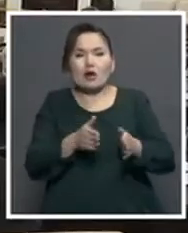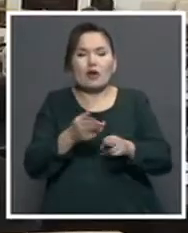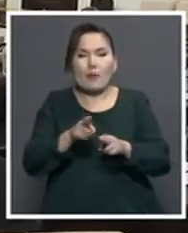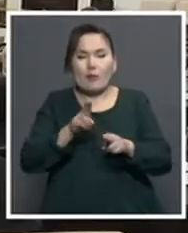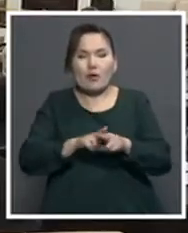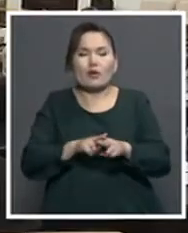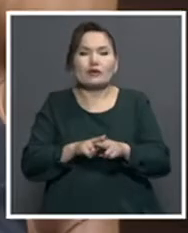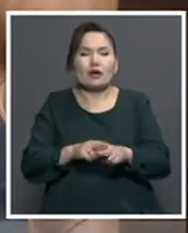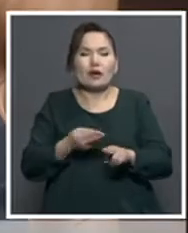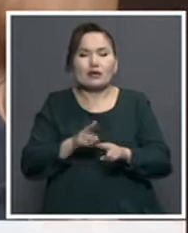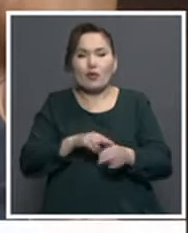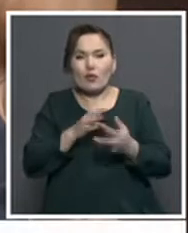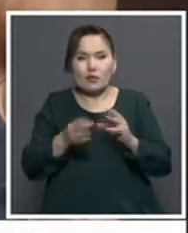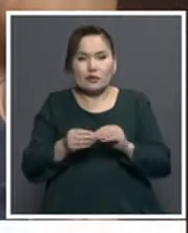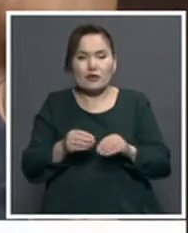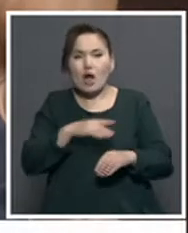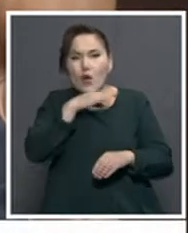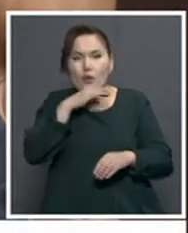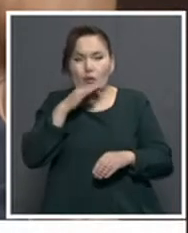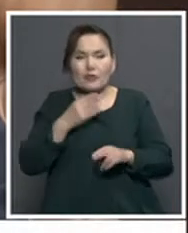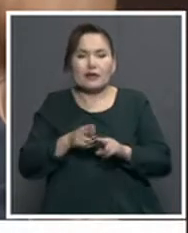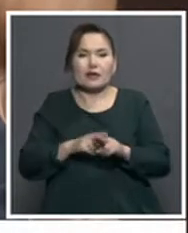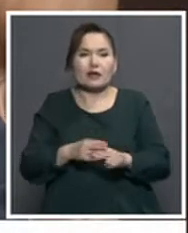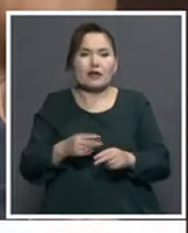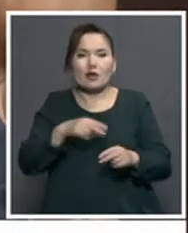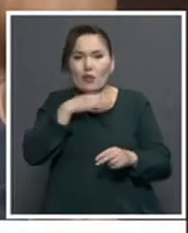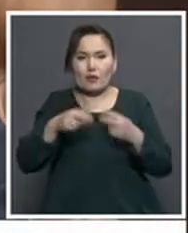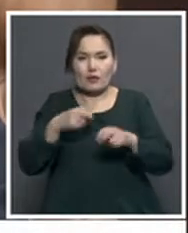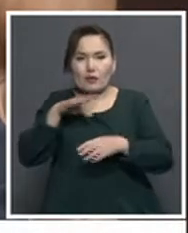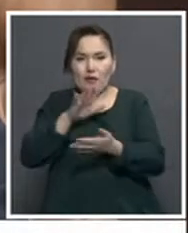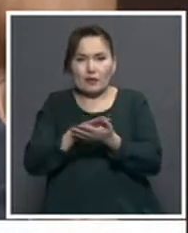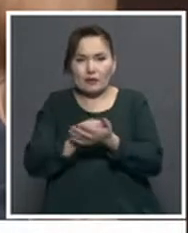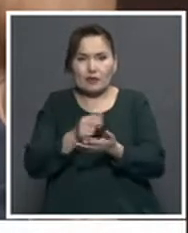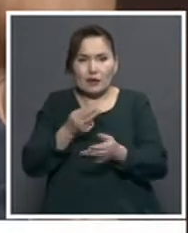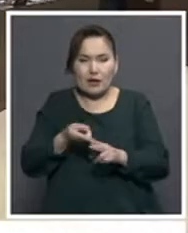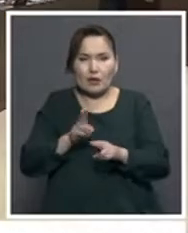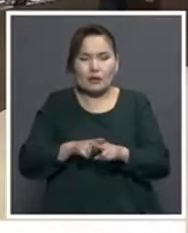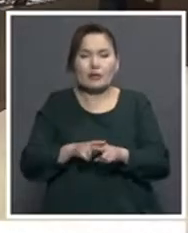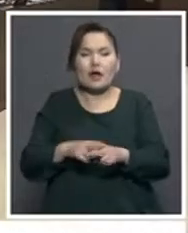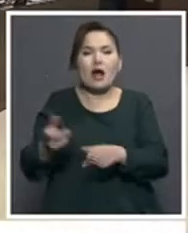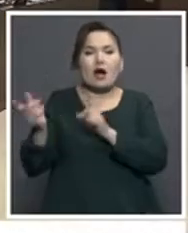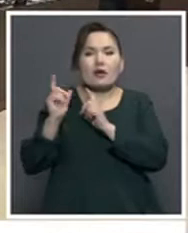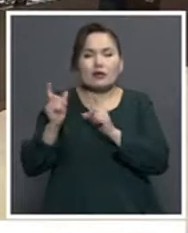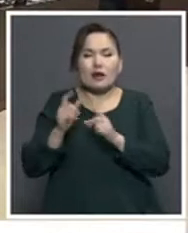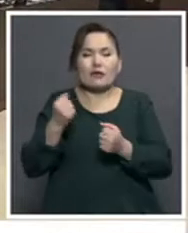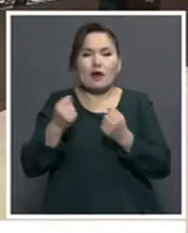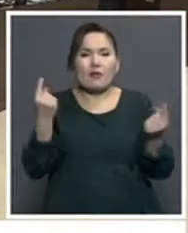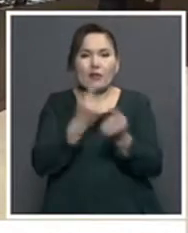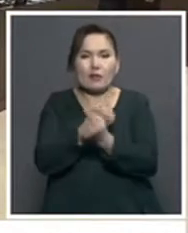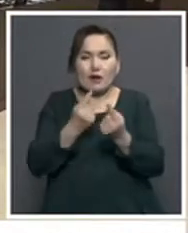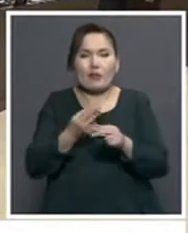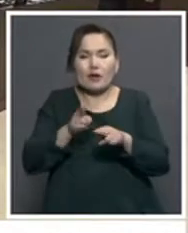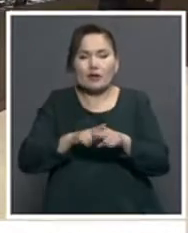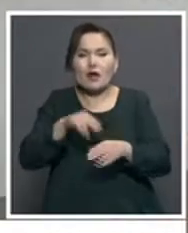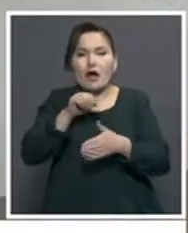артық салмақты көтере алады. Осыдан кейін әрі габаритті көліктер жолдардың тез бүлінуіне себеп болып отыр. Сенаттың кезекті отырысында депутат